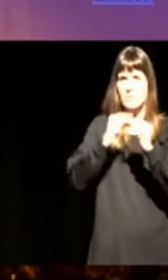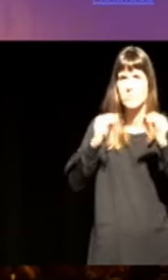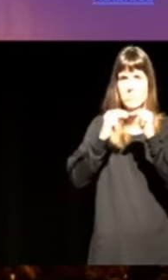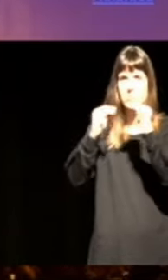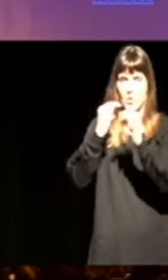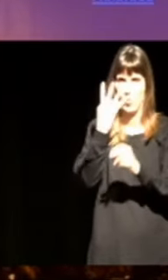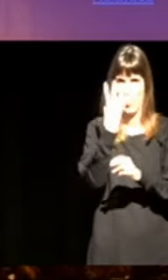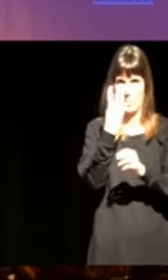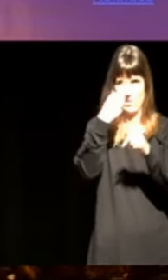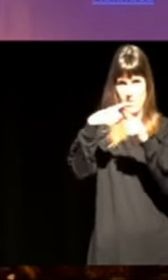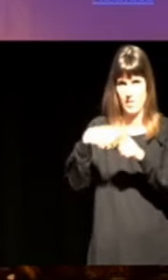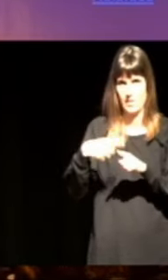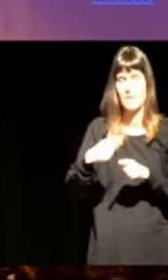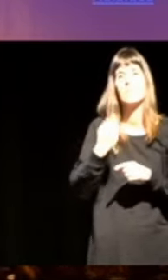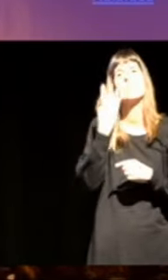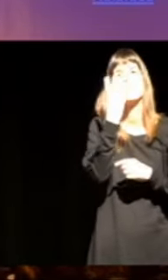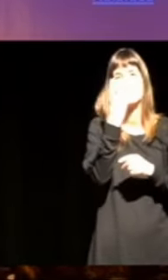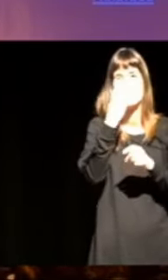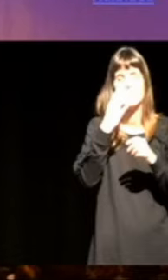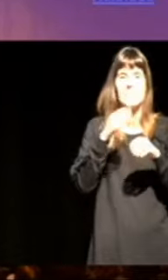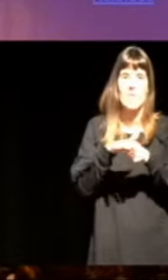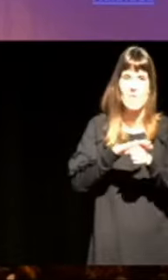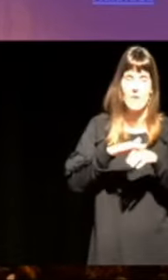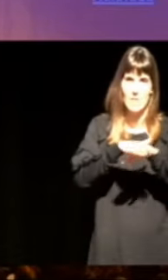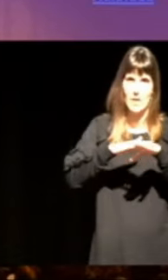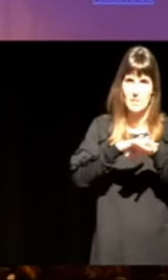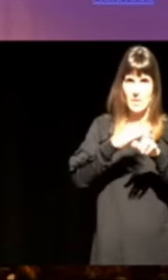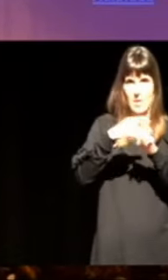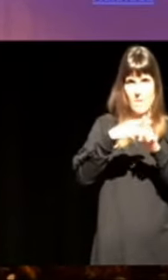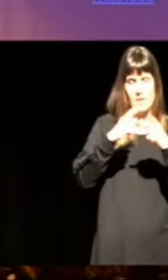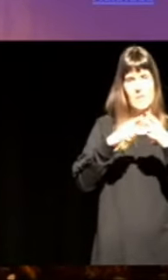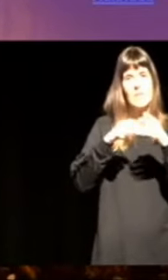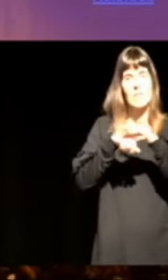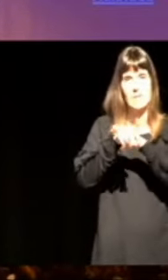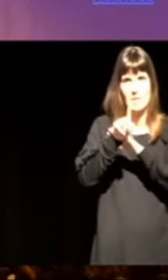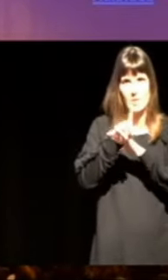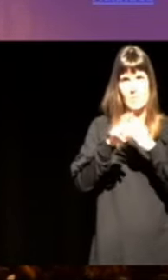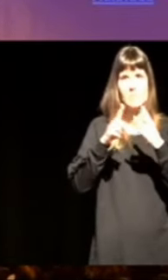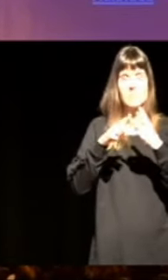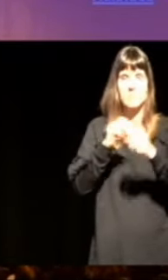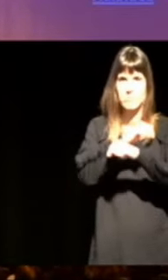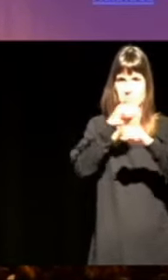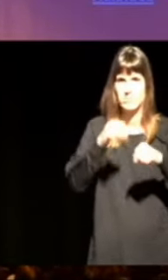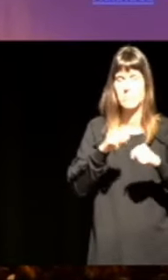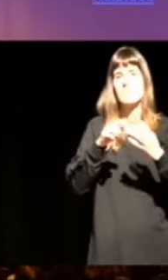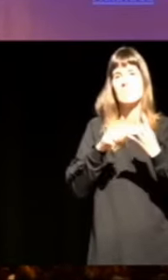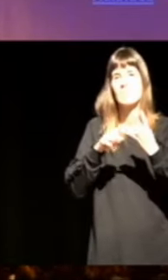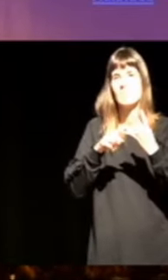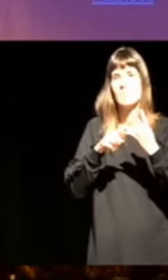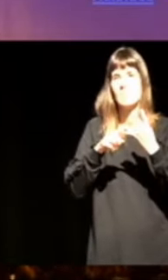antolatu ditugu. Lau maila, hori dira. Oinarrizko maila, garapen, sendotze maila eta